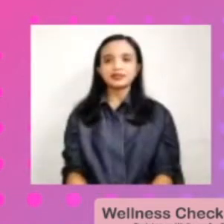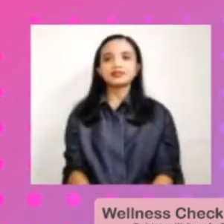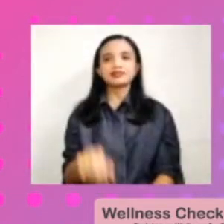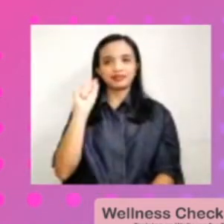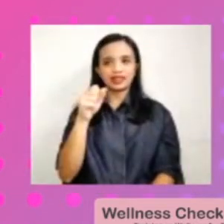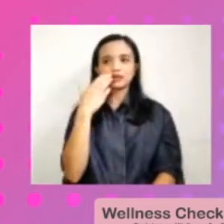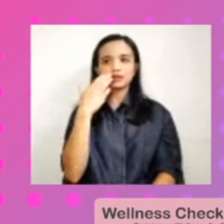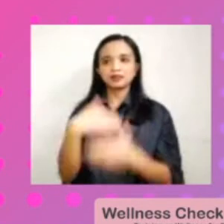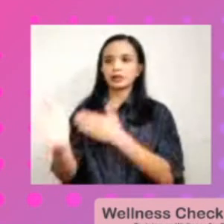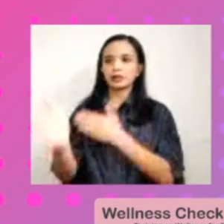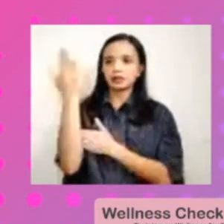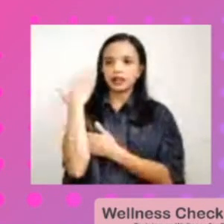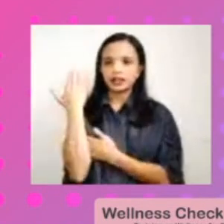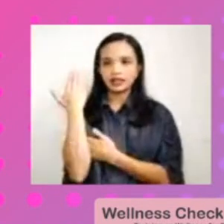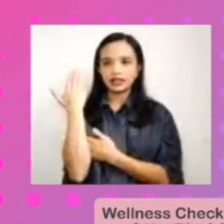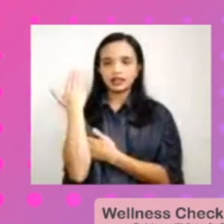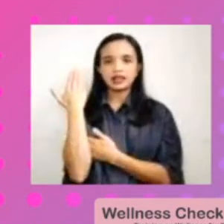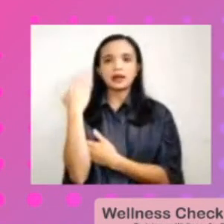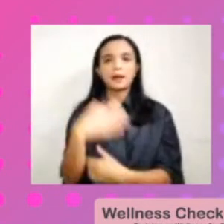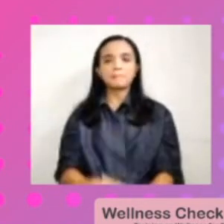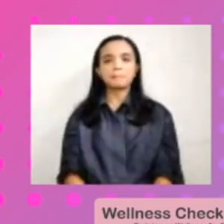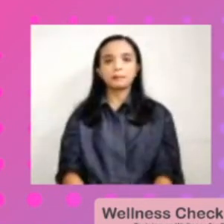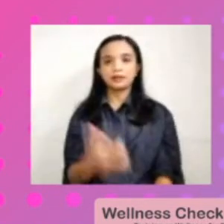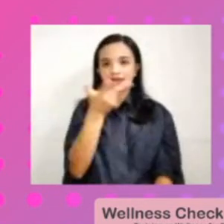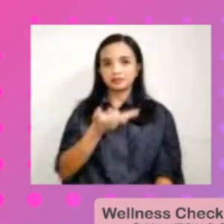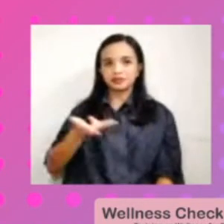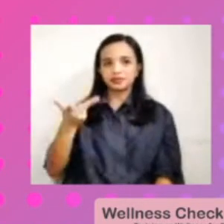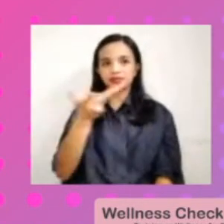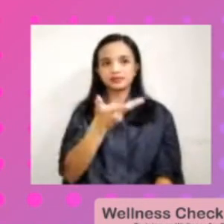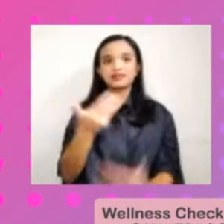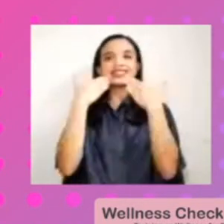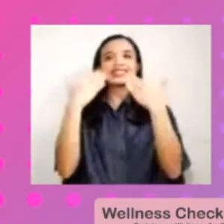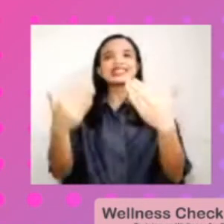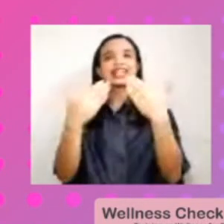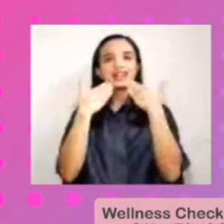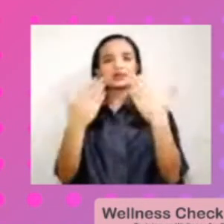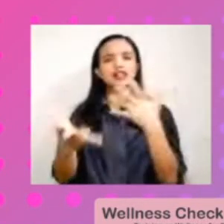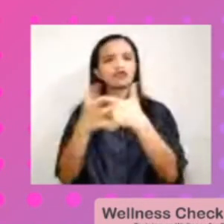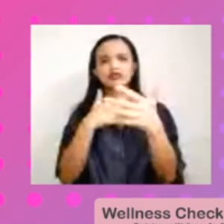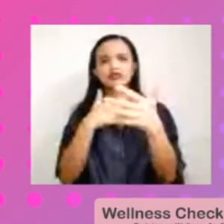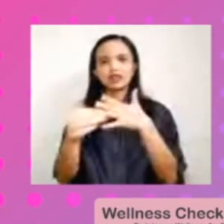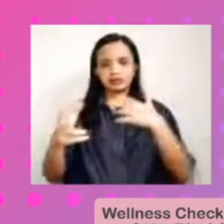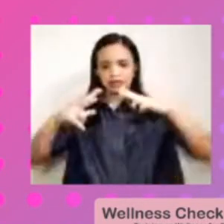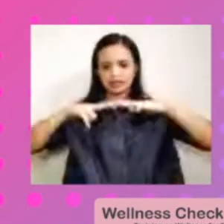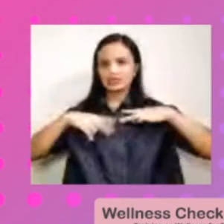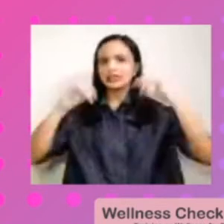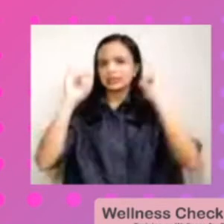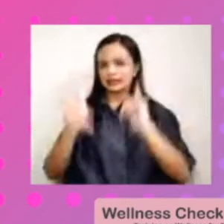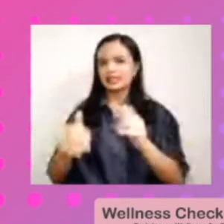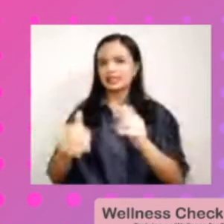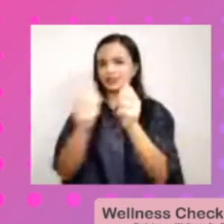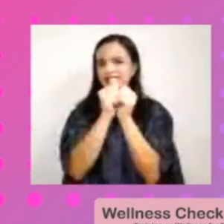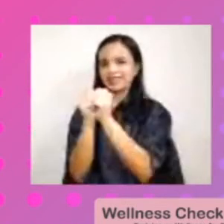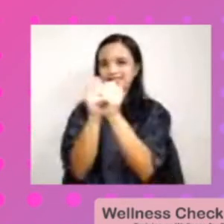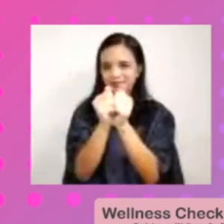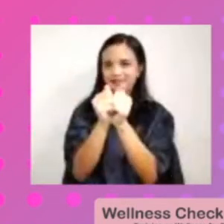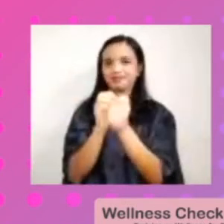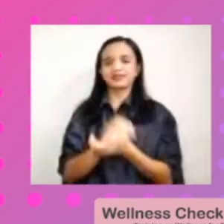Gatchalian. Good morning po, Ms. Ramona and Sir Enzo. Good morning. Good